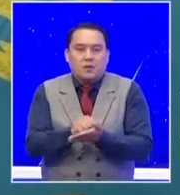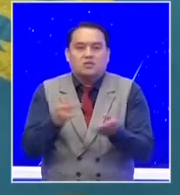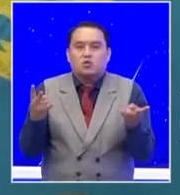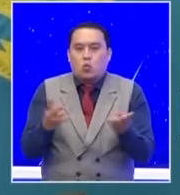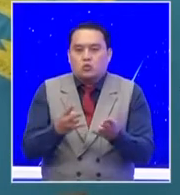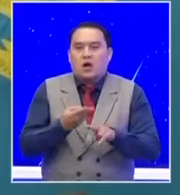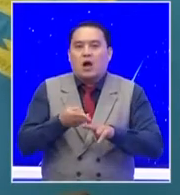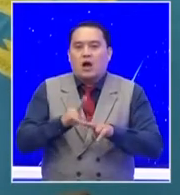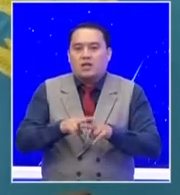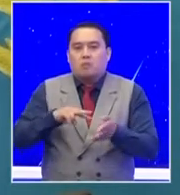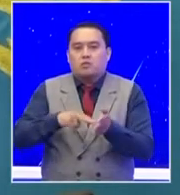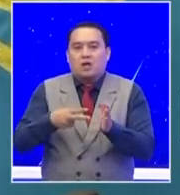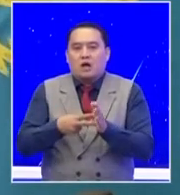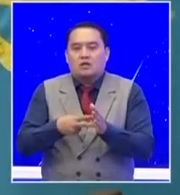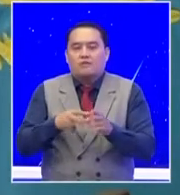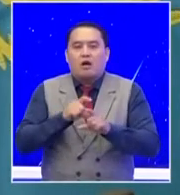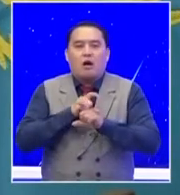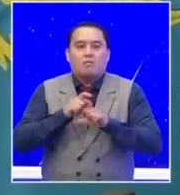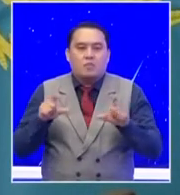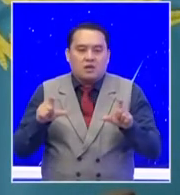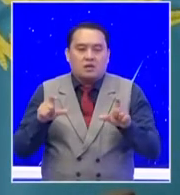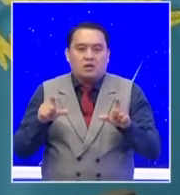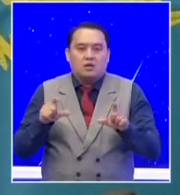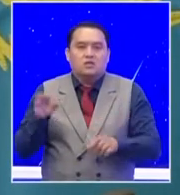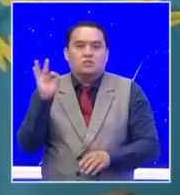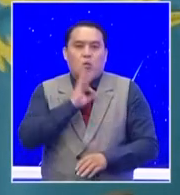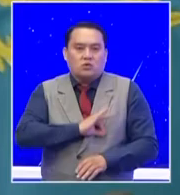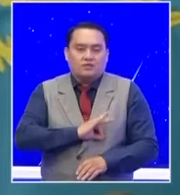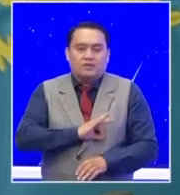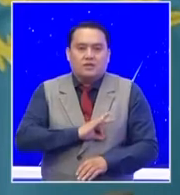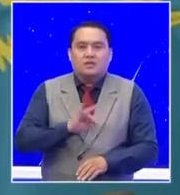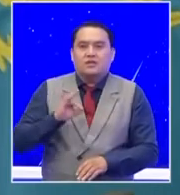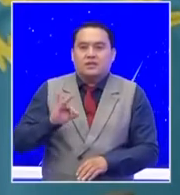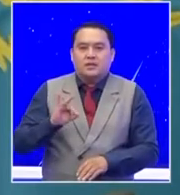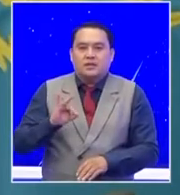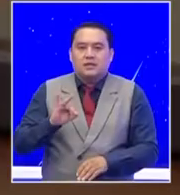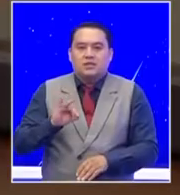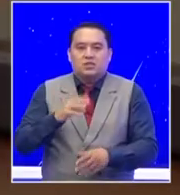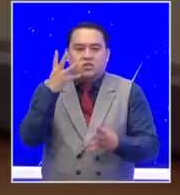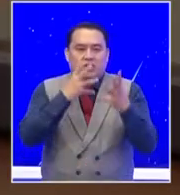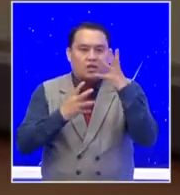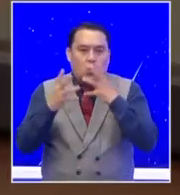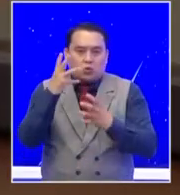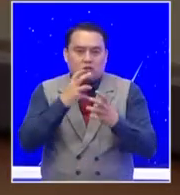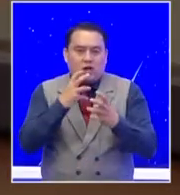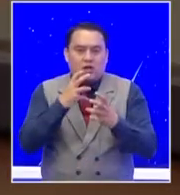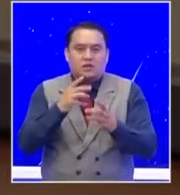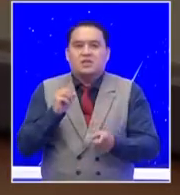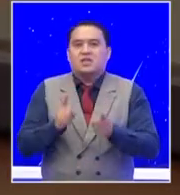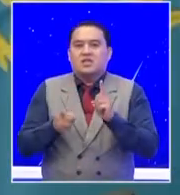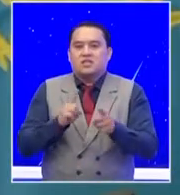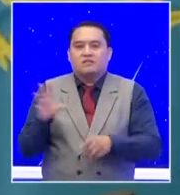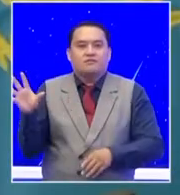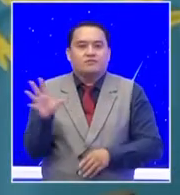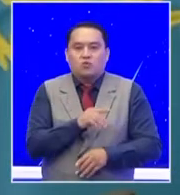И те вот плановые объекты, потом освоение, это очень серьезная вещь. Действительно, все